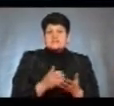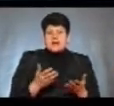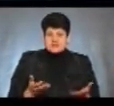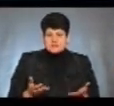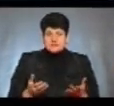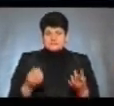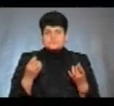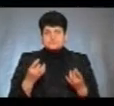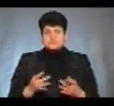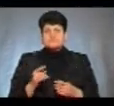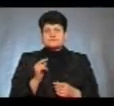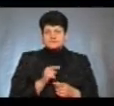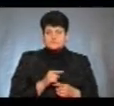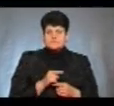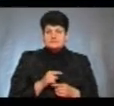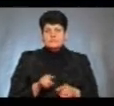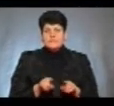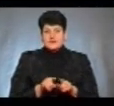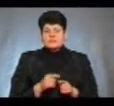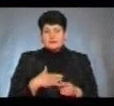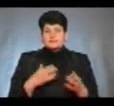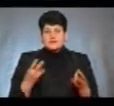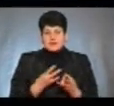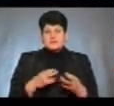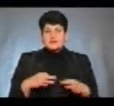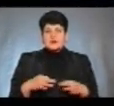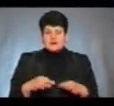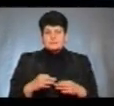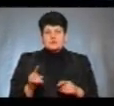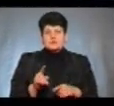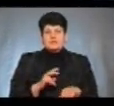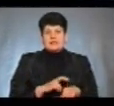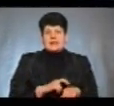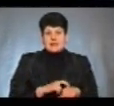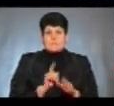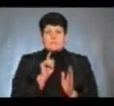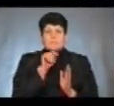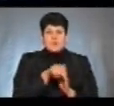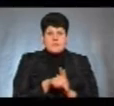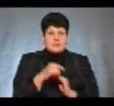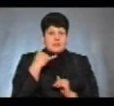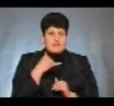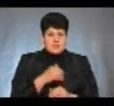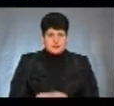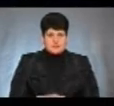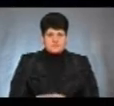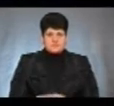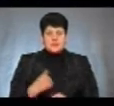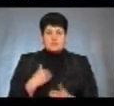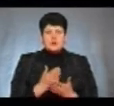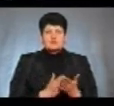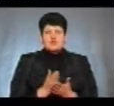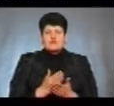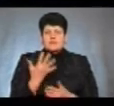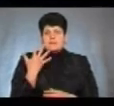Просто і тоді все рівно нам треба транспорт, щоб лікарі попадали на виклик. Ми обслуговуємо